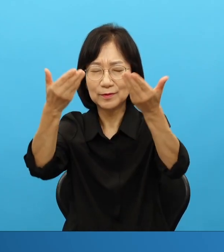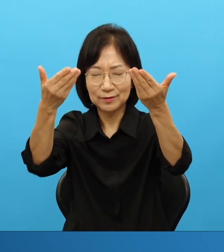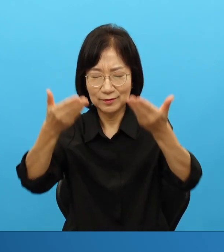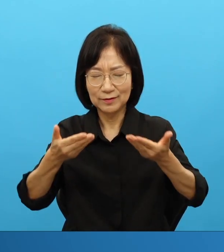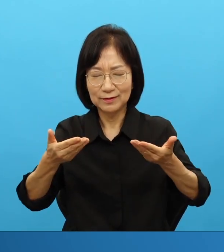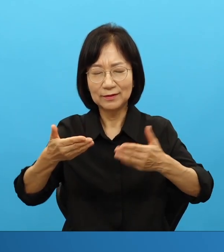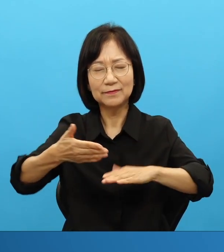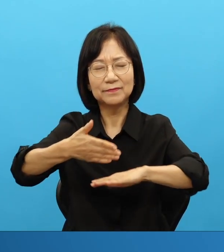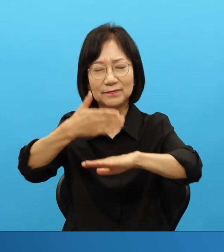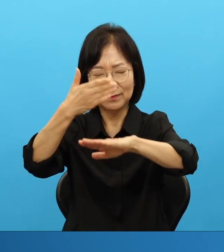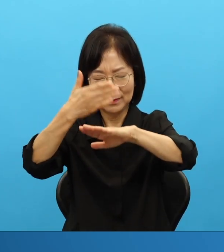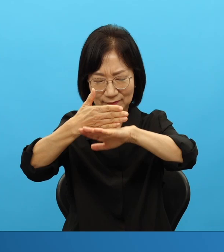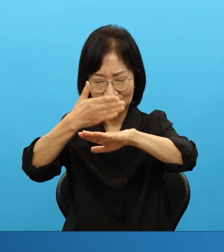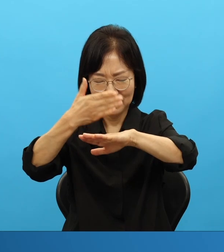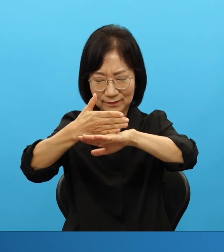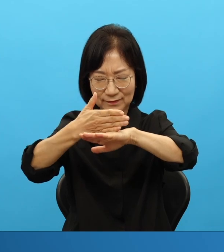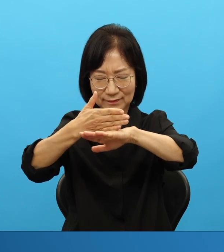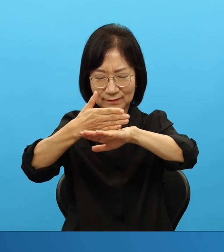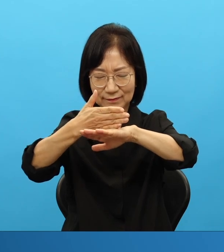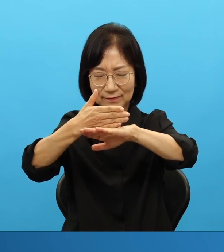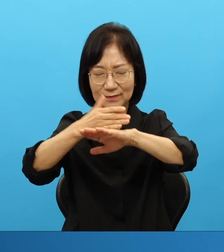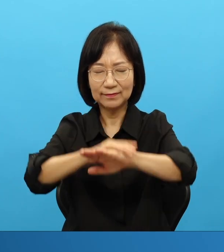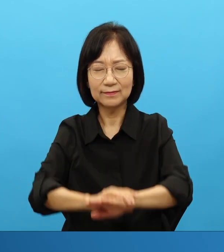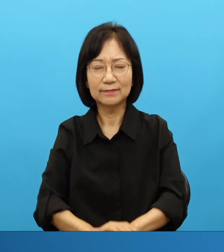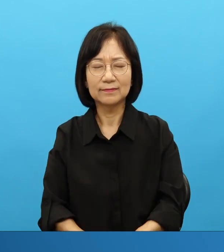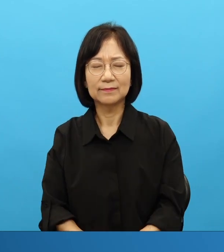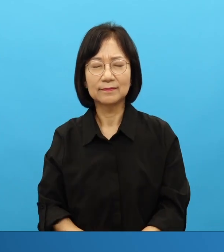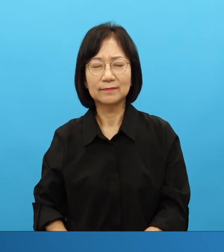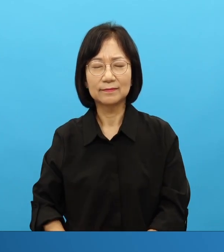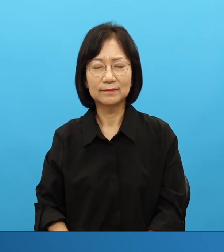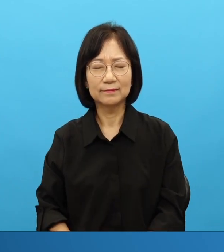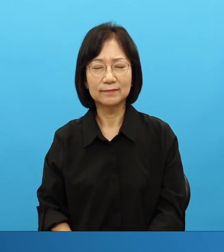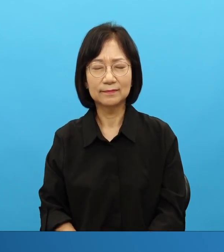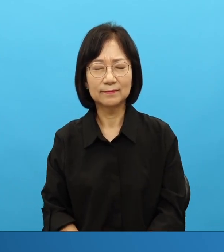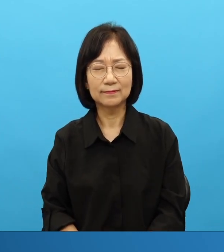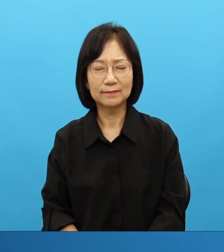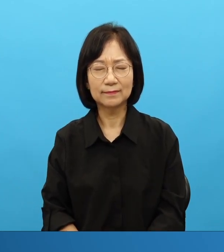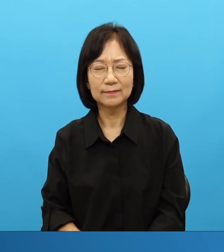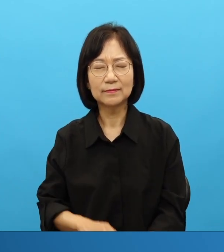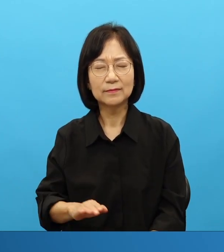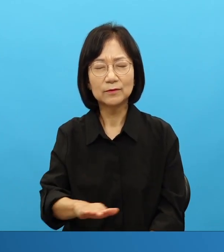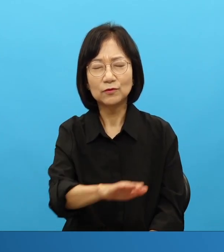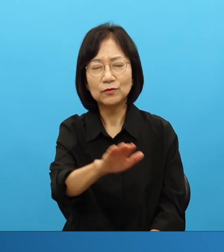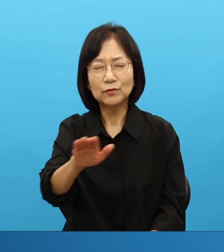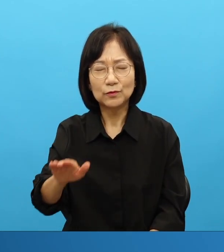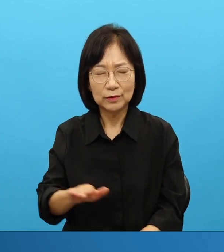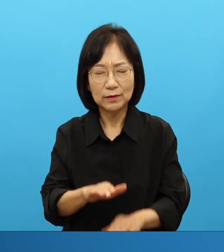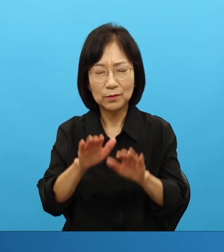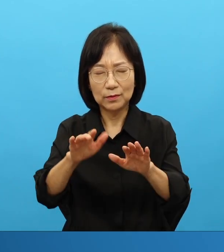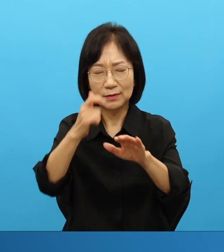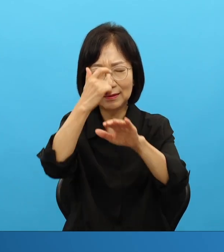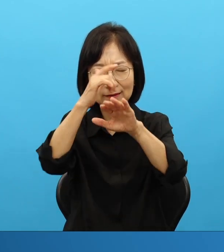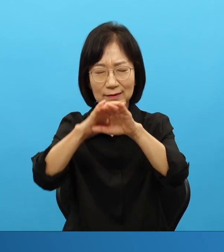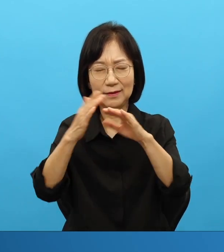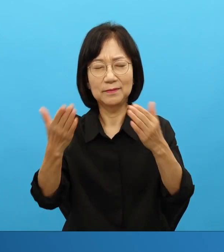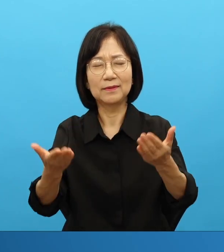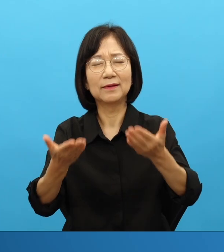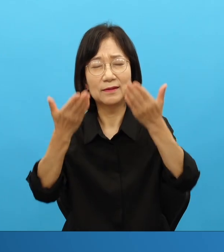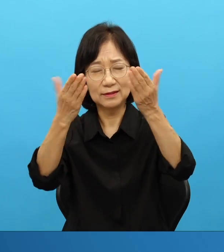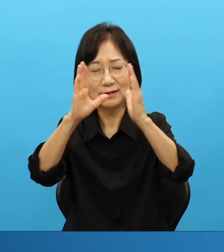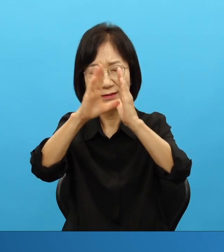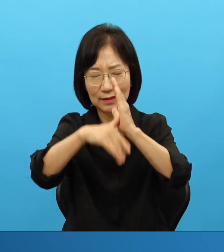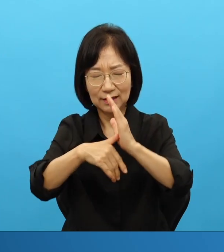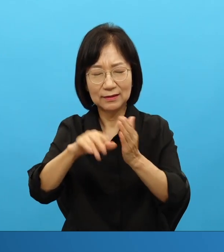the love of the cross and calling us into the blessing of salvation when we were still sinners. 우리 모두 예배자로 섰사오니 찬양과